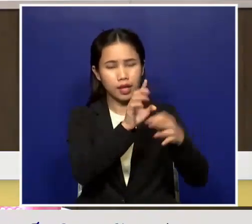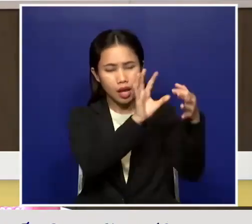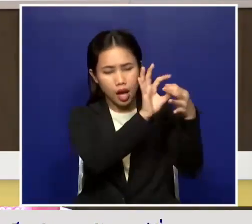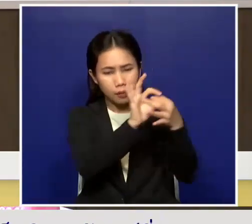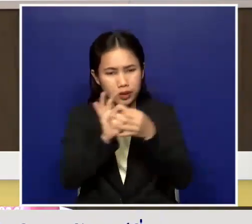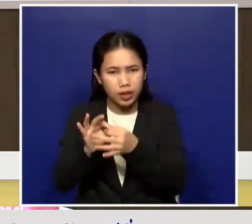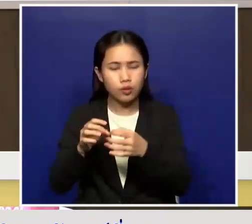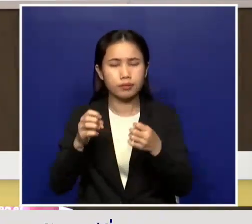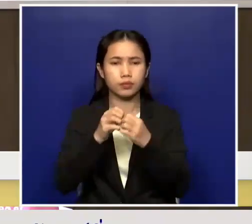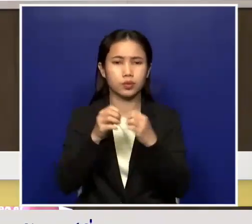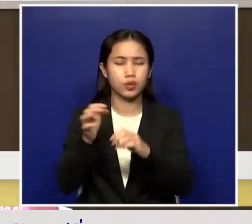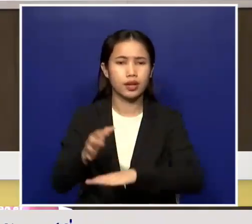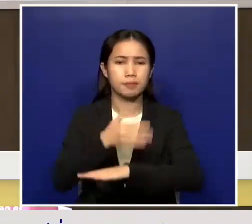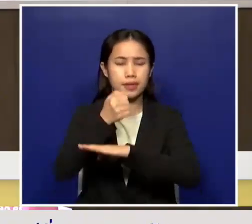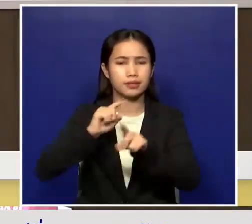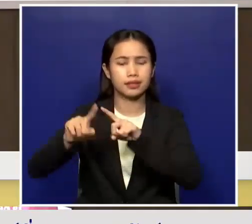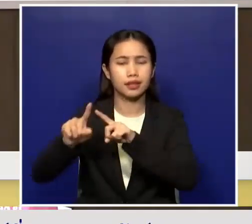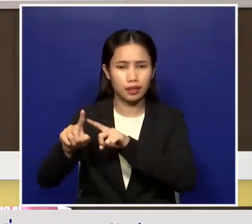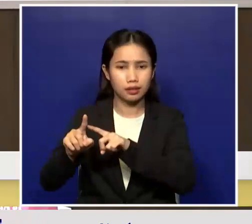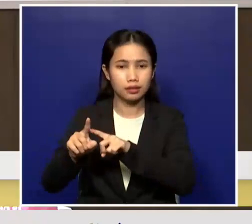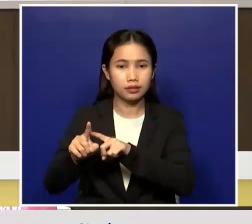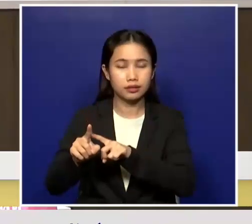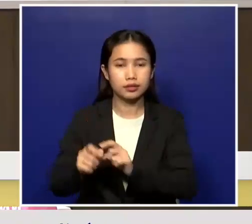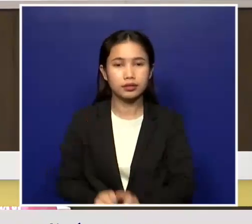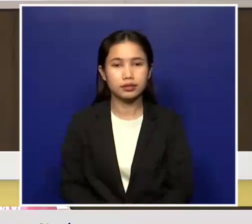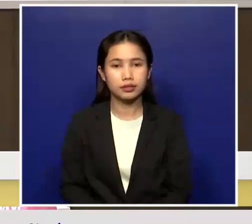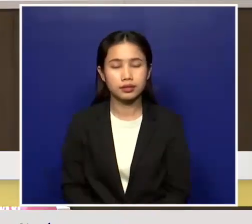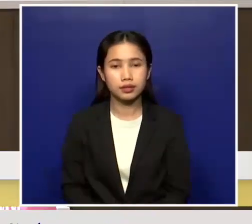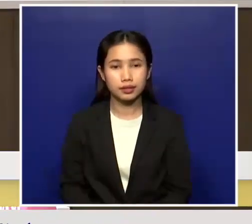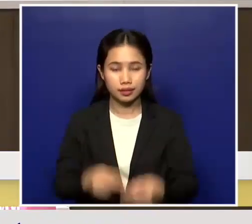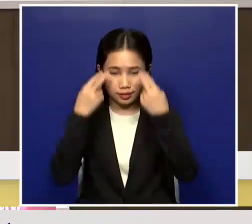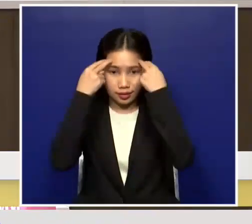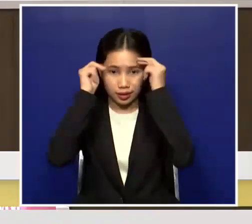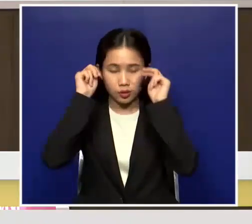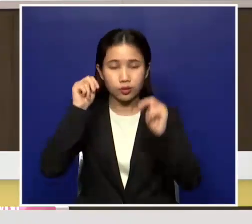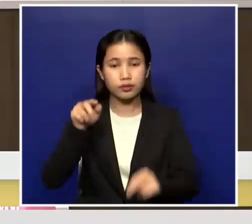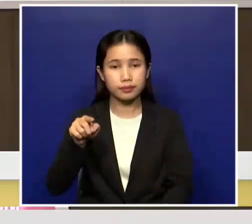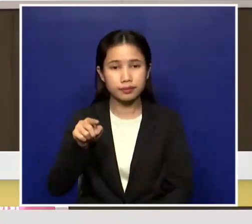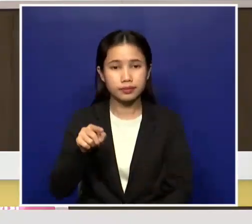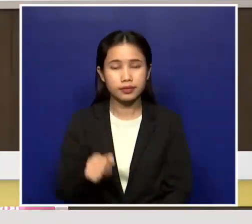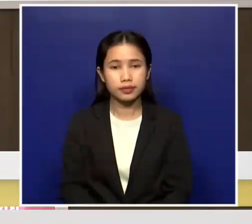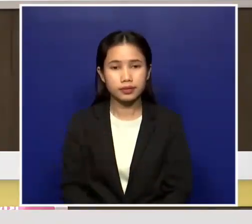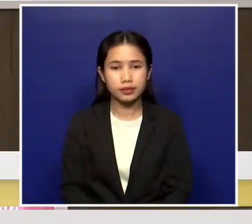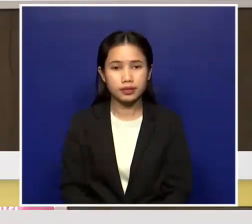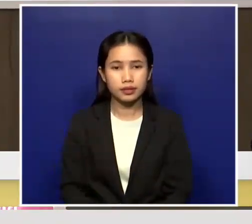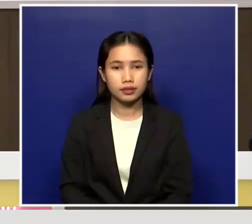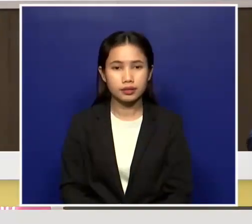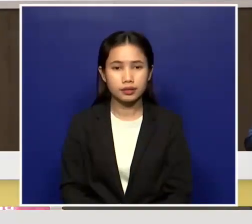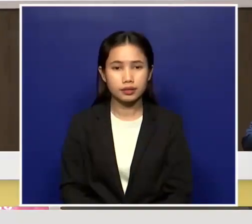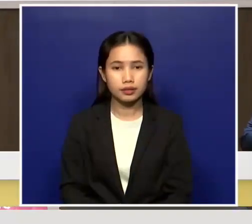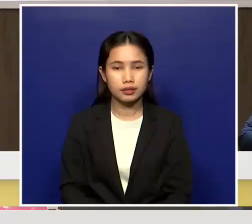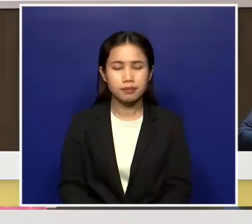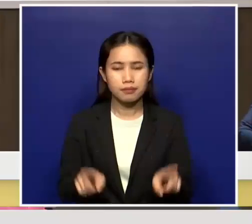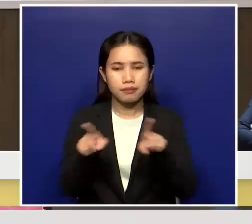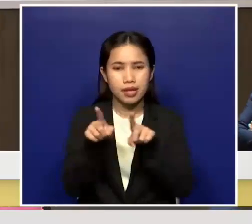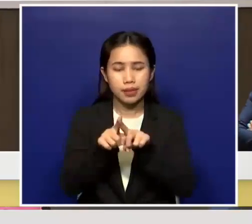จพอยึดอำนาจเสร็จท่านก็ไปทำยังไงครับเสมือนหนึ่งท่านไปปล้นอำนาจม